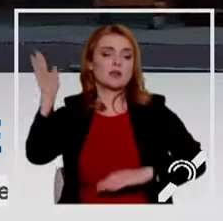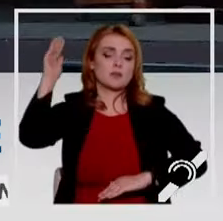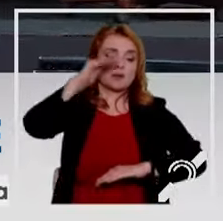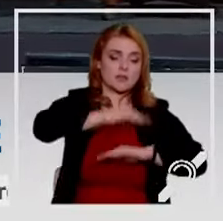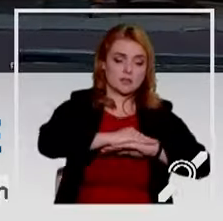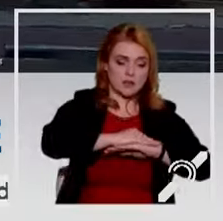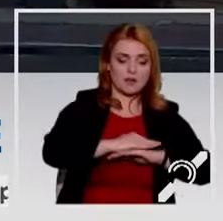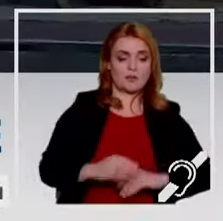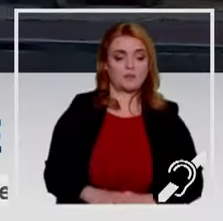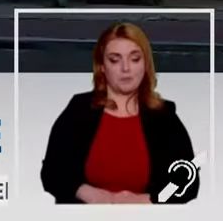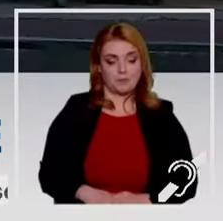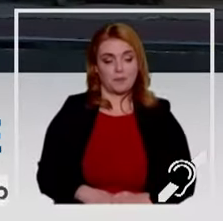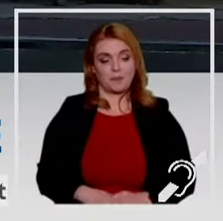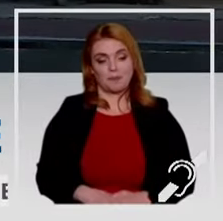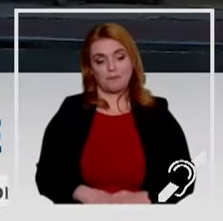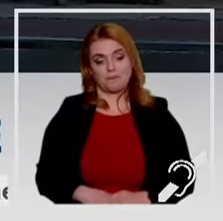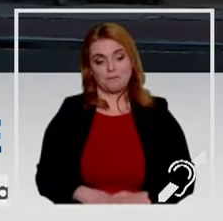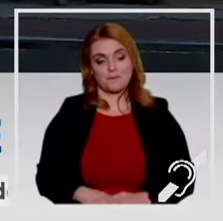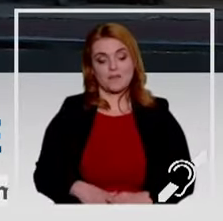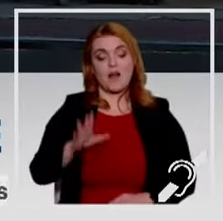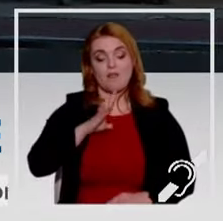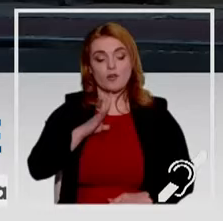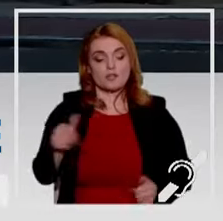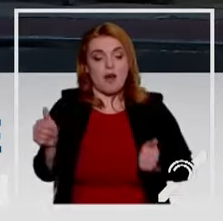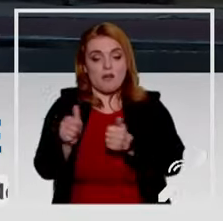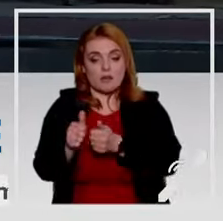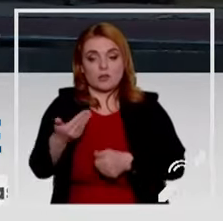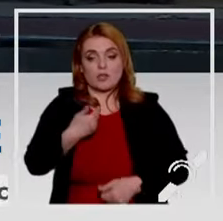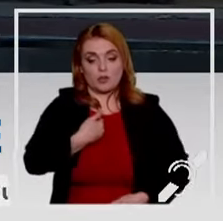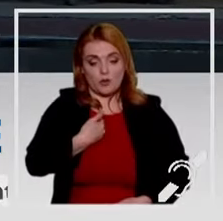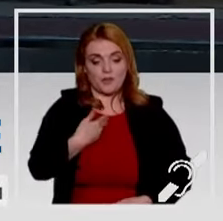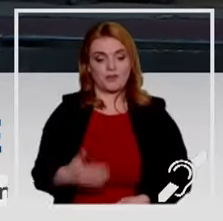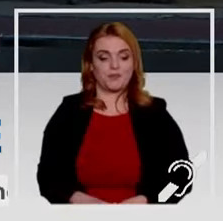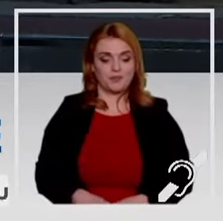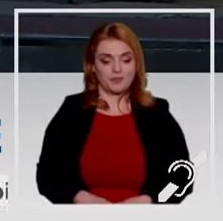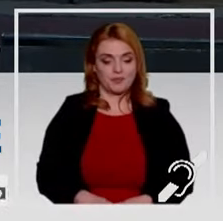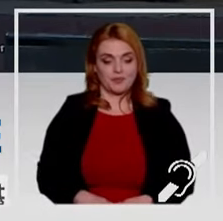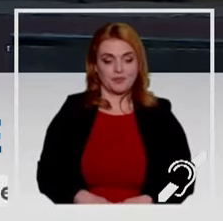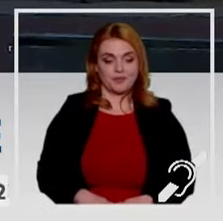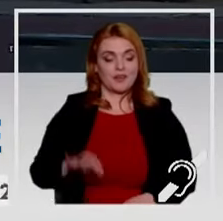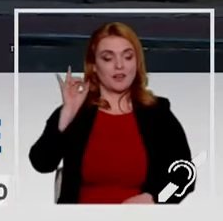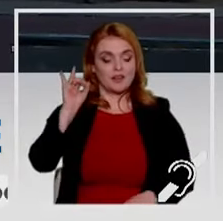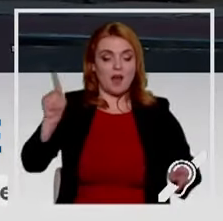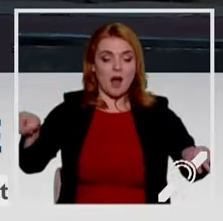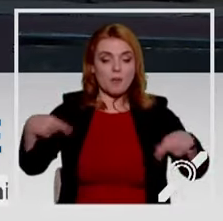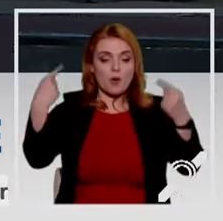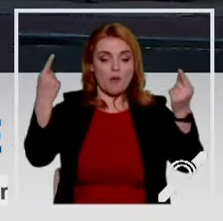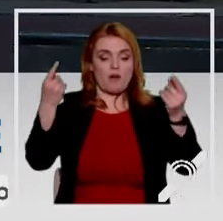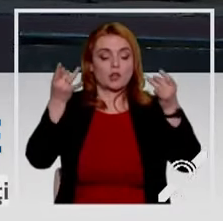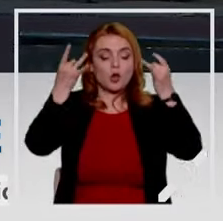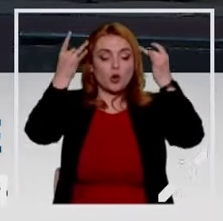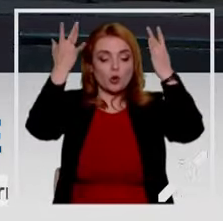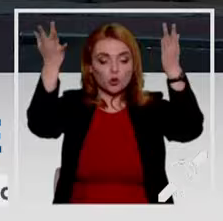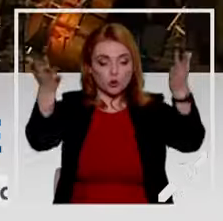seara a fost alături de noi și a promovat